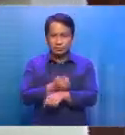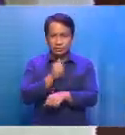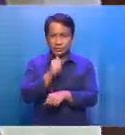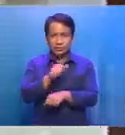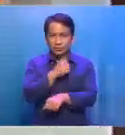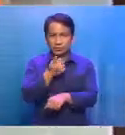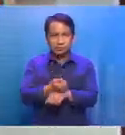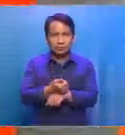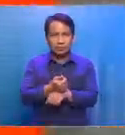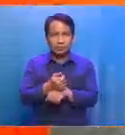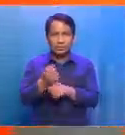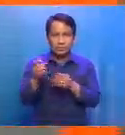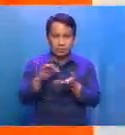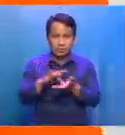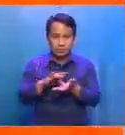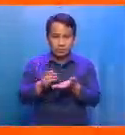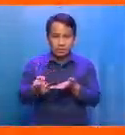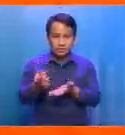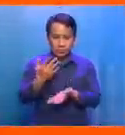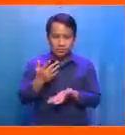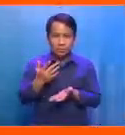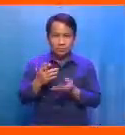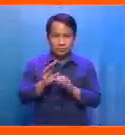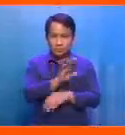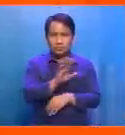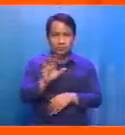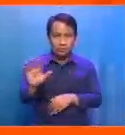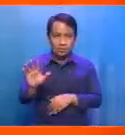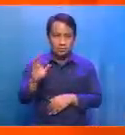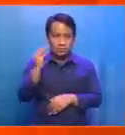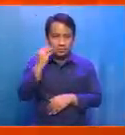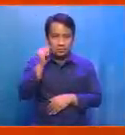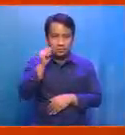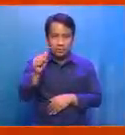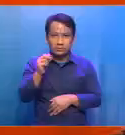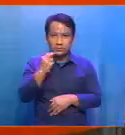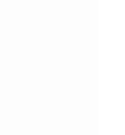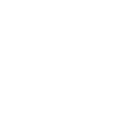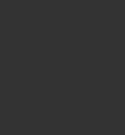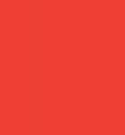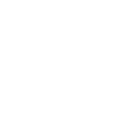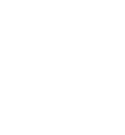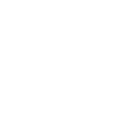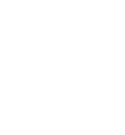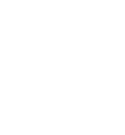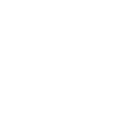ng prescription drugs. Nagbabalita mula sa Frontline, Marlene Alcaide, News 5.